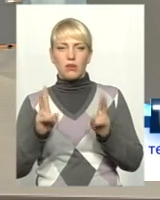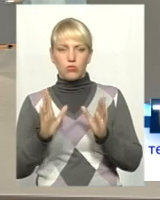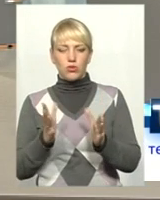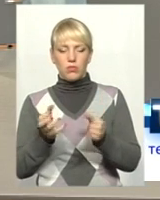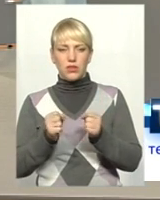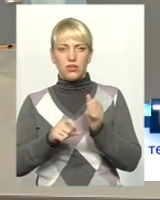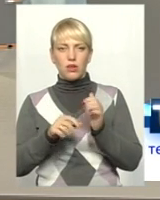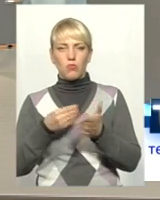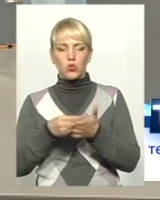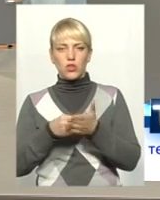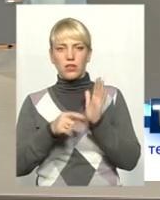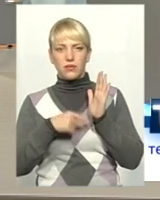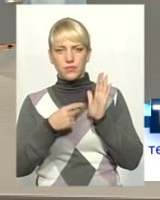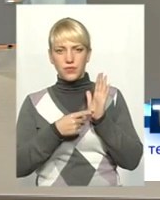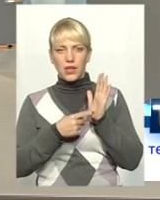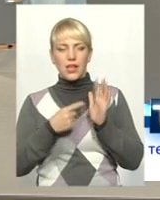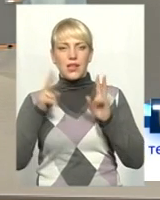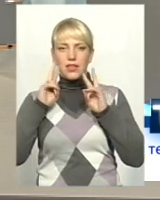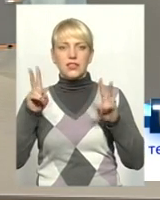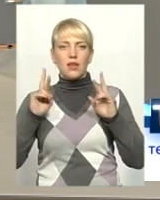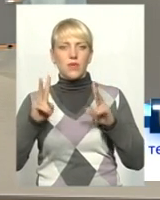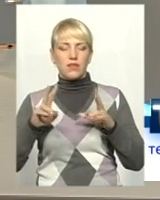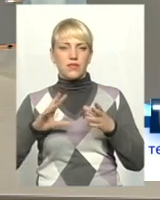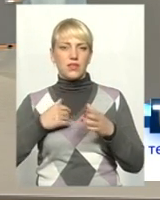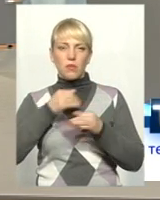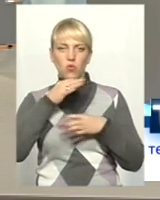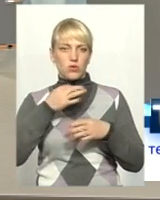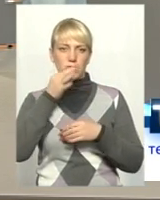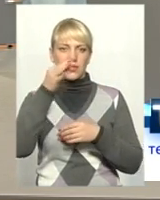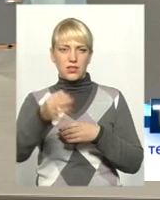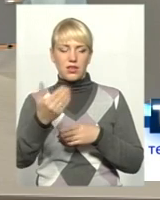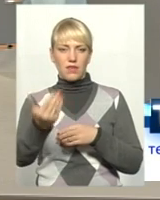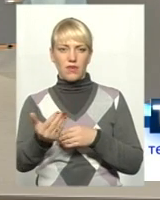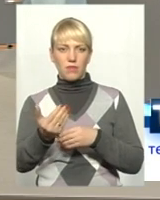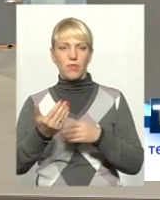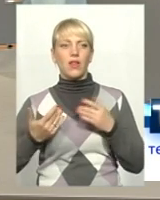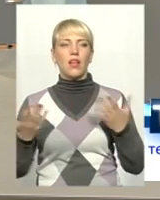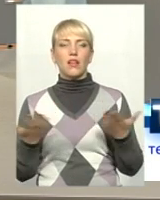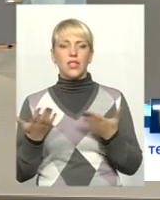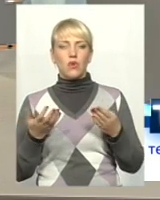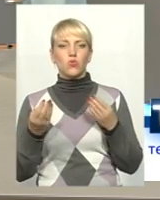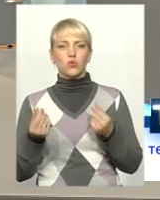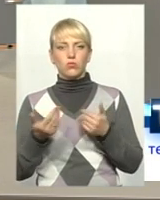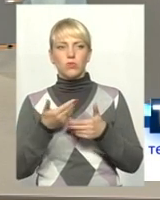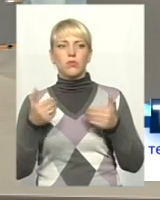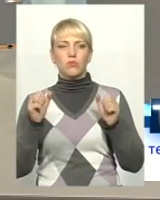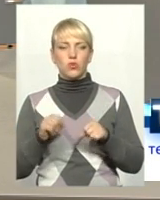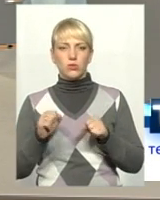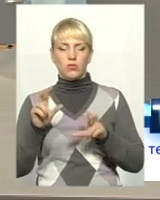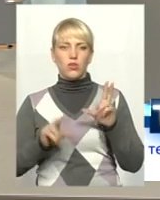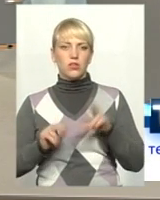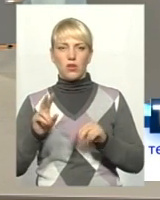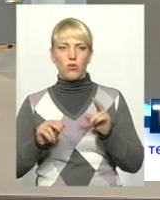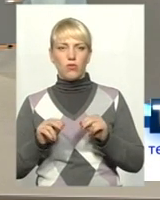бюджет. Ми не знаємо, зараз не можу я вам сказати, на яку суму ми можемо